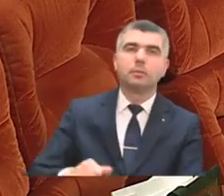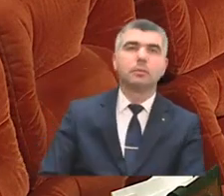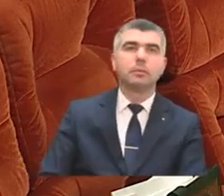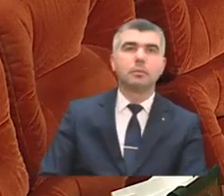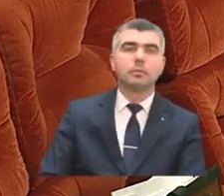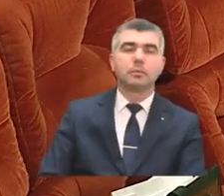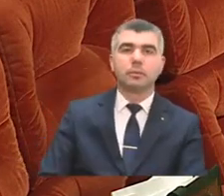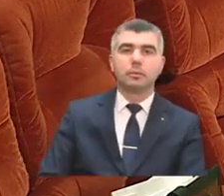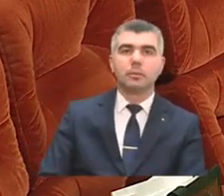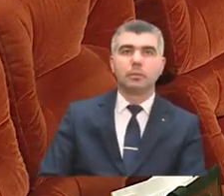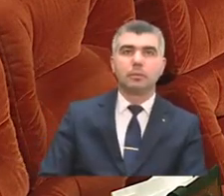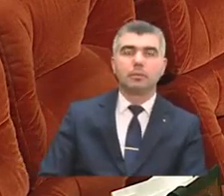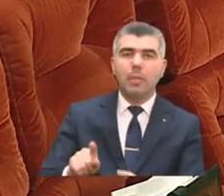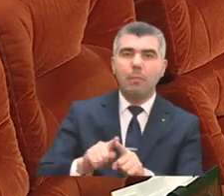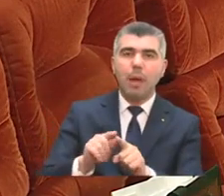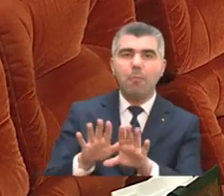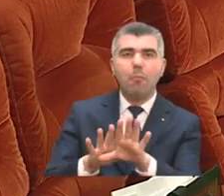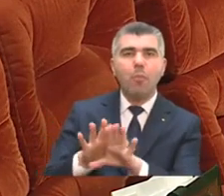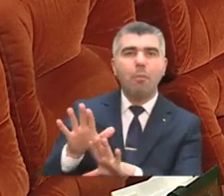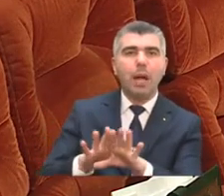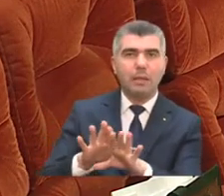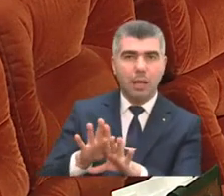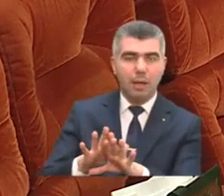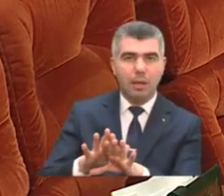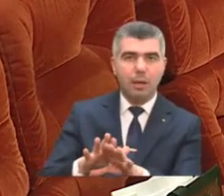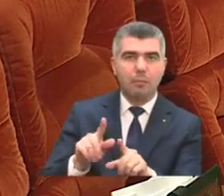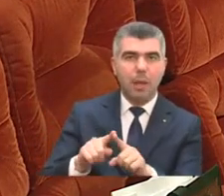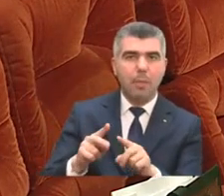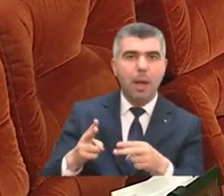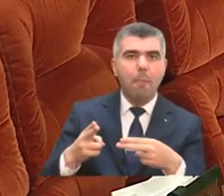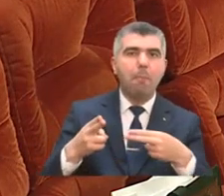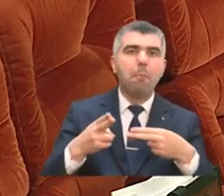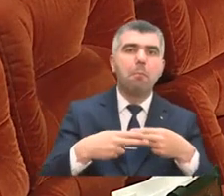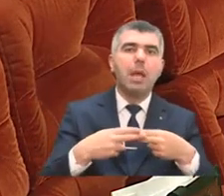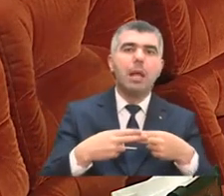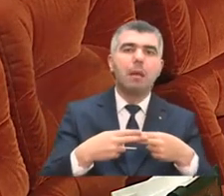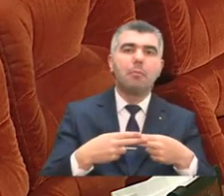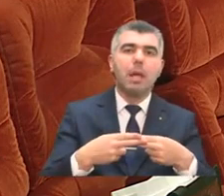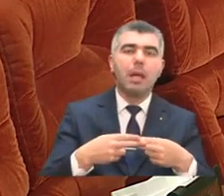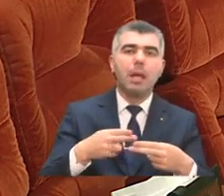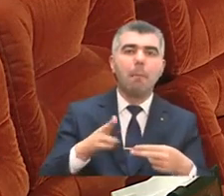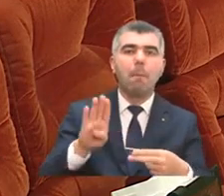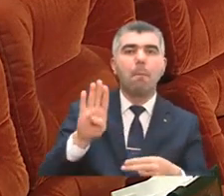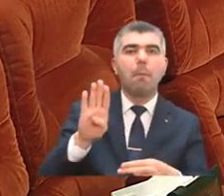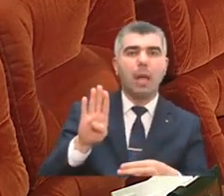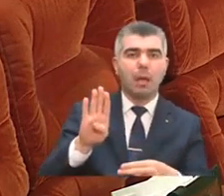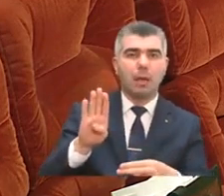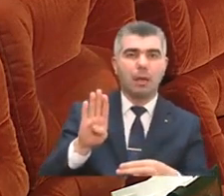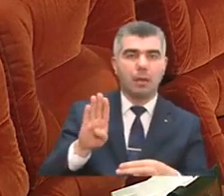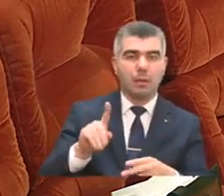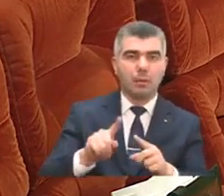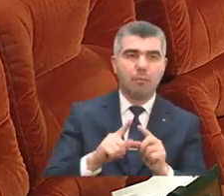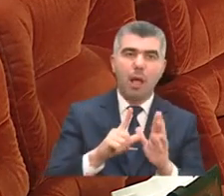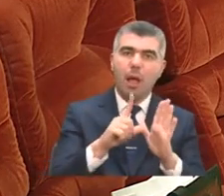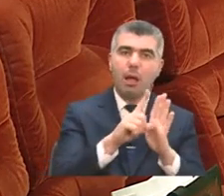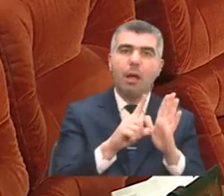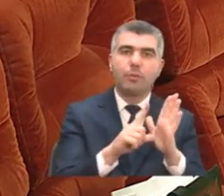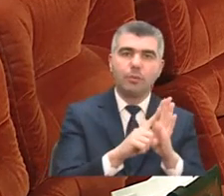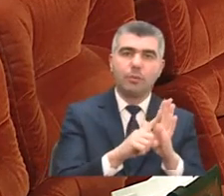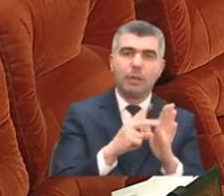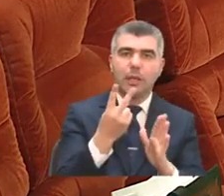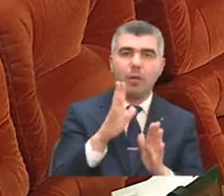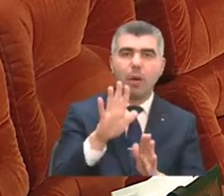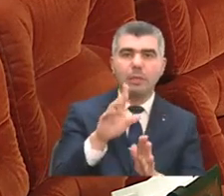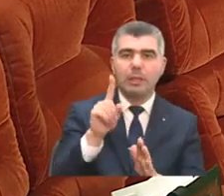كاين هاد المبادرة هادي ديال بيرمي بي بلاص بيرمي أ أن اللي كانت دخلت في القانون ديال